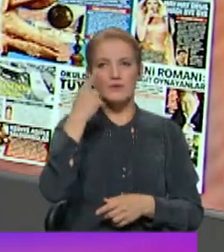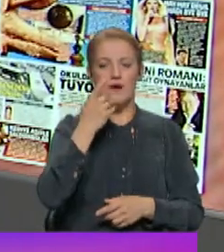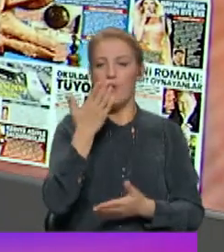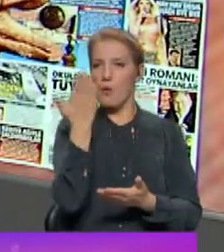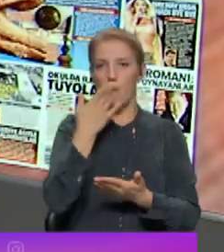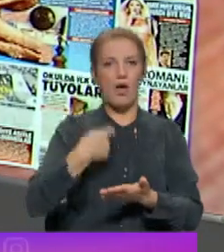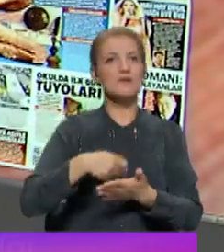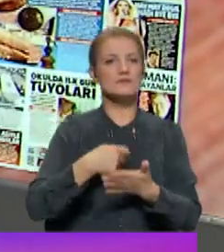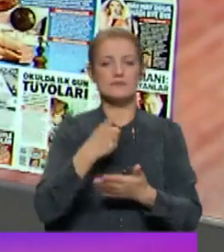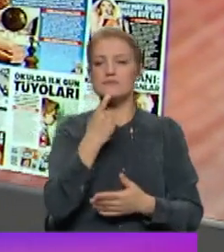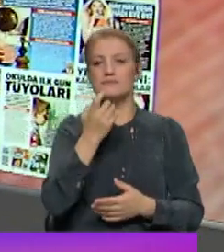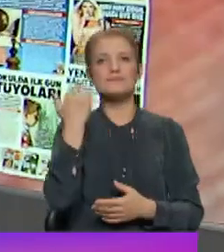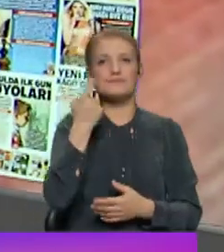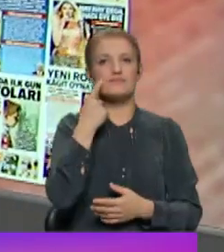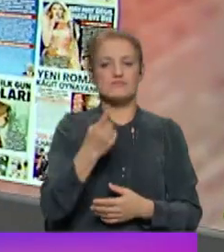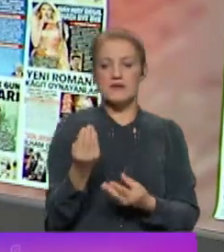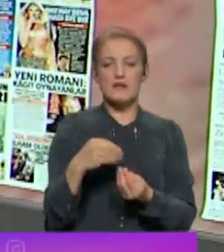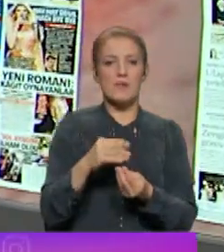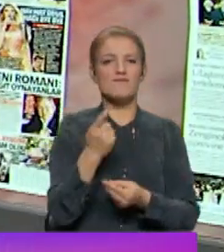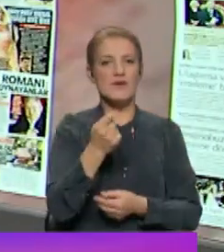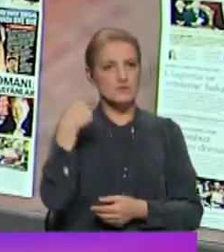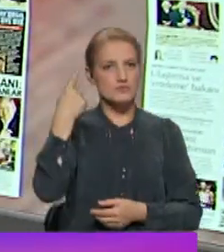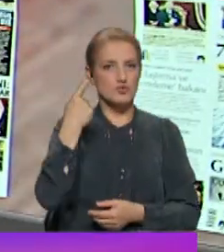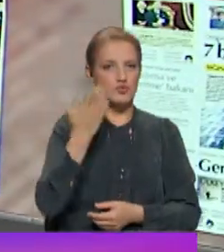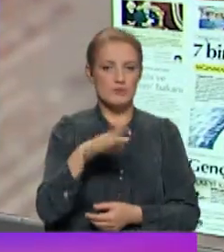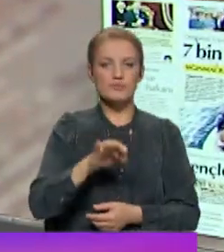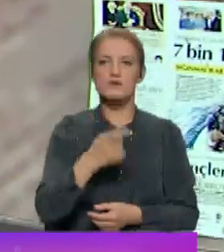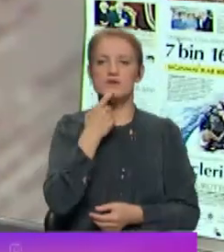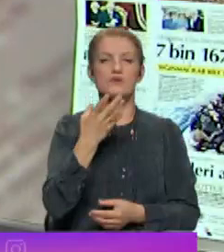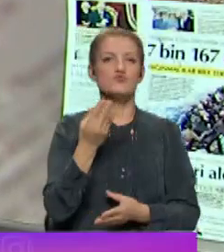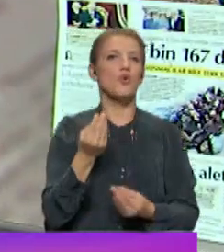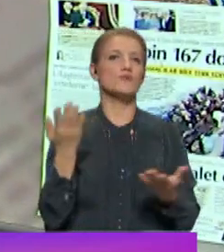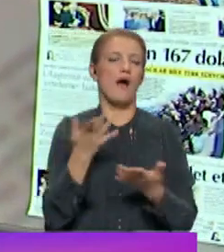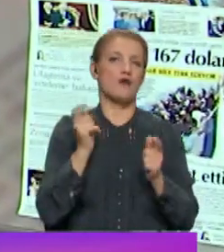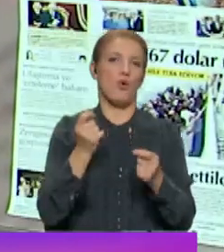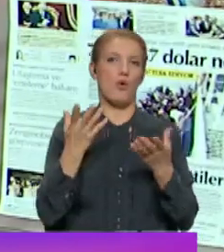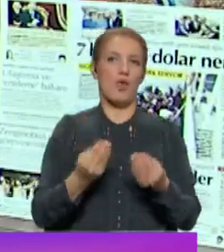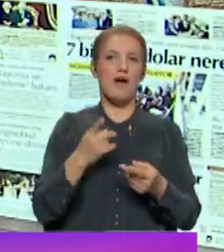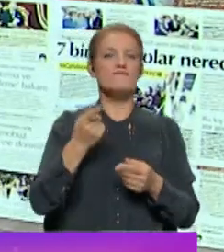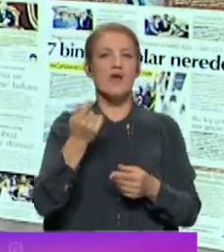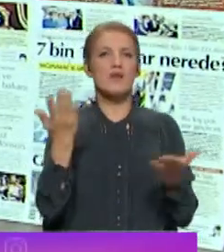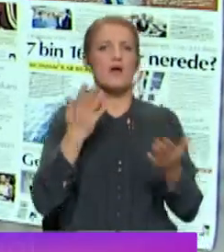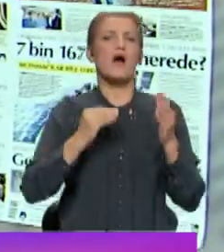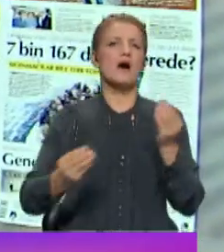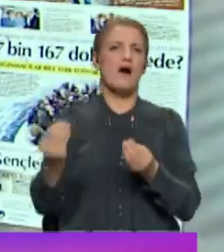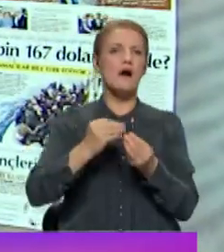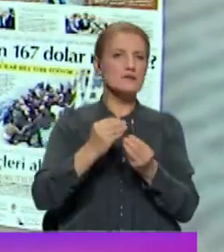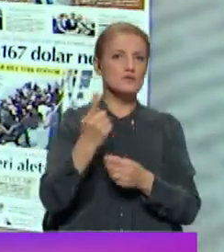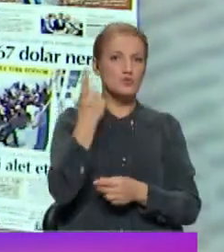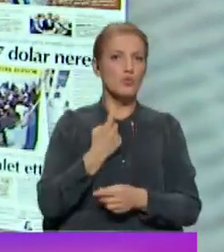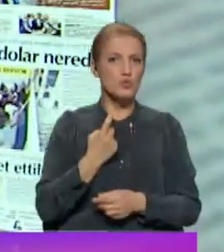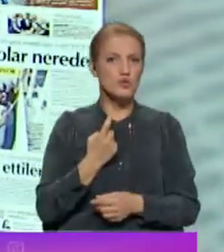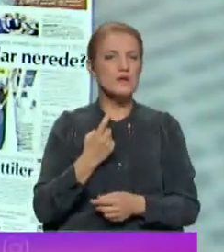okul alışverişi geçen yıla göre zamlanan fiyatları da düşünülürse bu yıl çok daha zor olacak. Fiyatlar ne kadar arttı diye